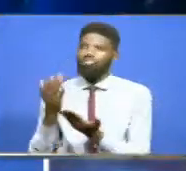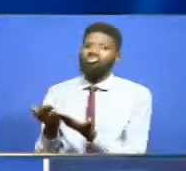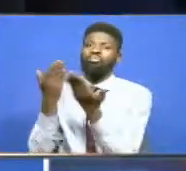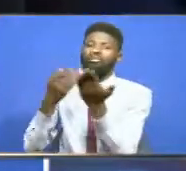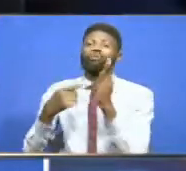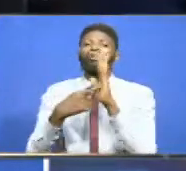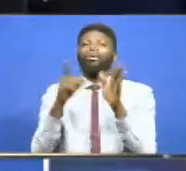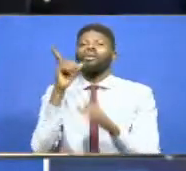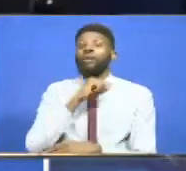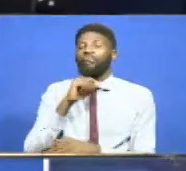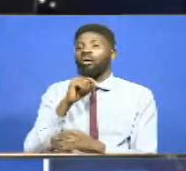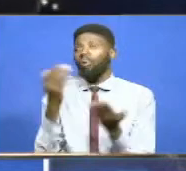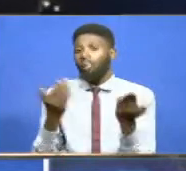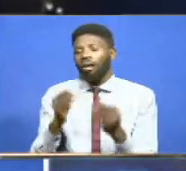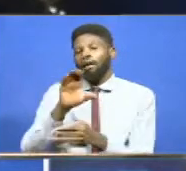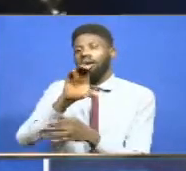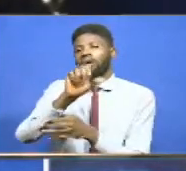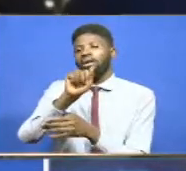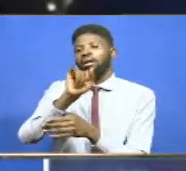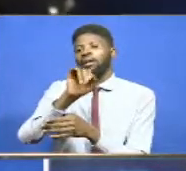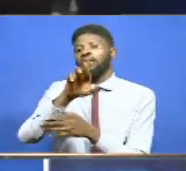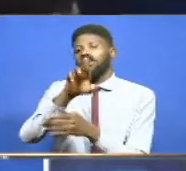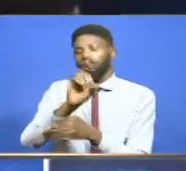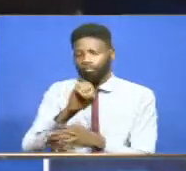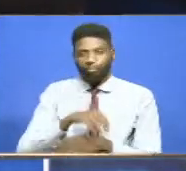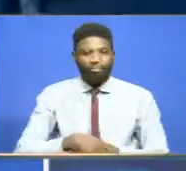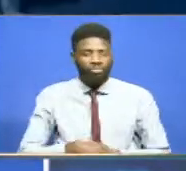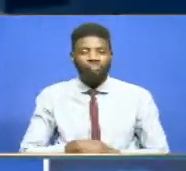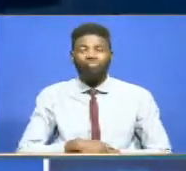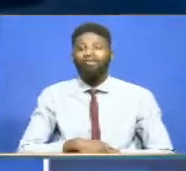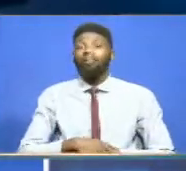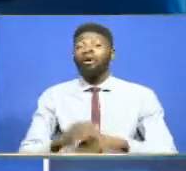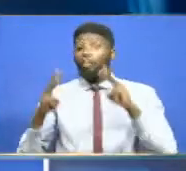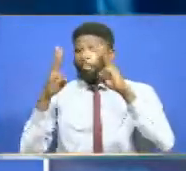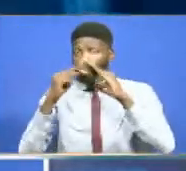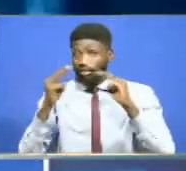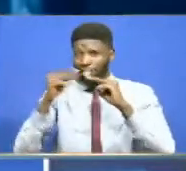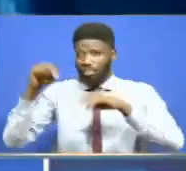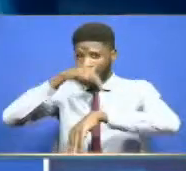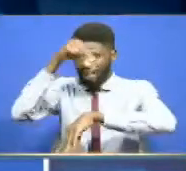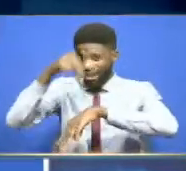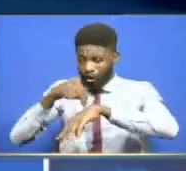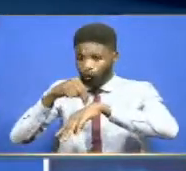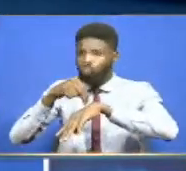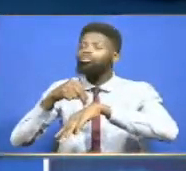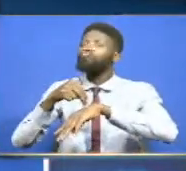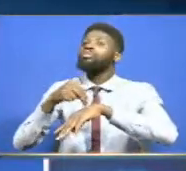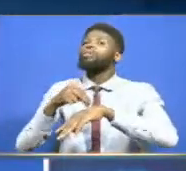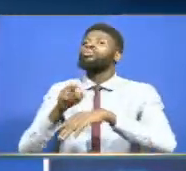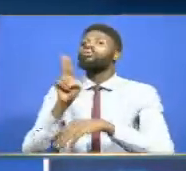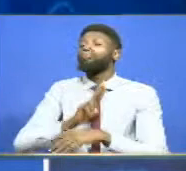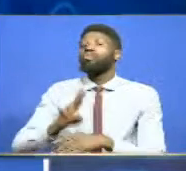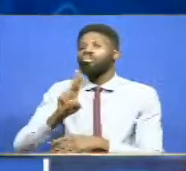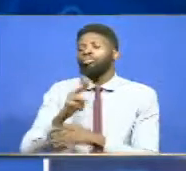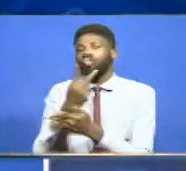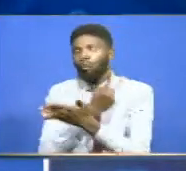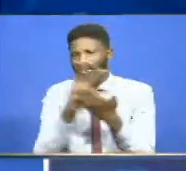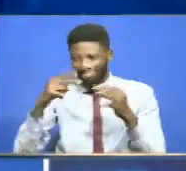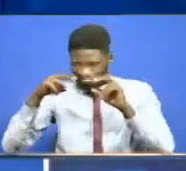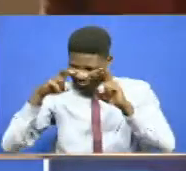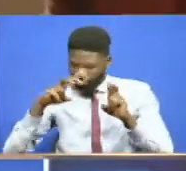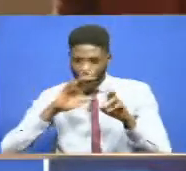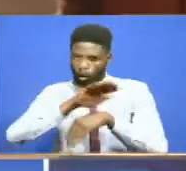Cairo. Wataalamu katika makavazi ya kitaifa ya Misri walichukua majuma mawili kuchunguza kwa kina mabaki hayo